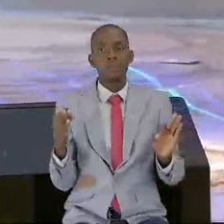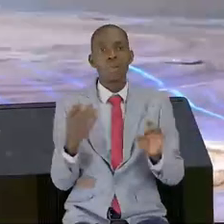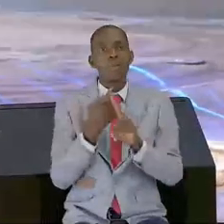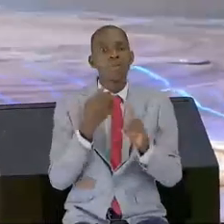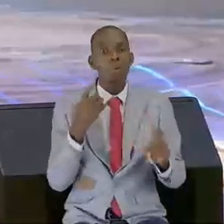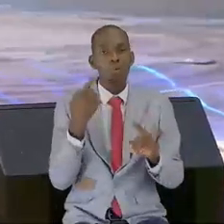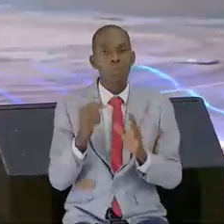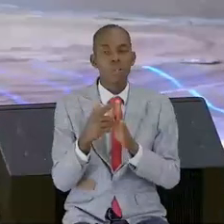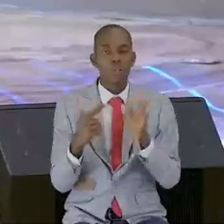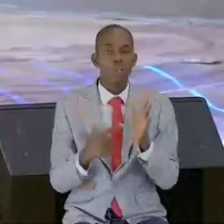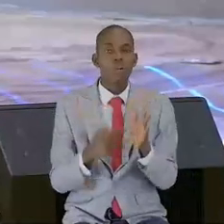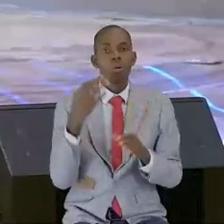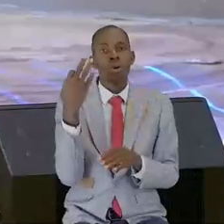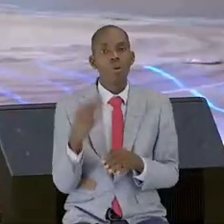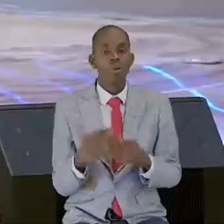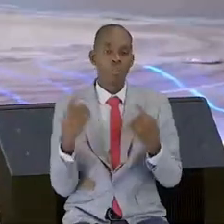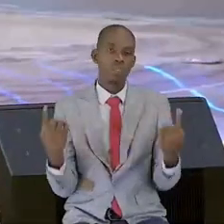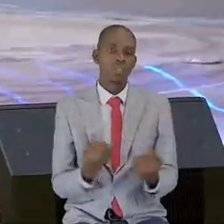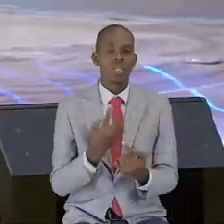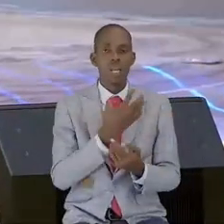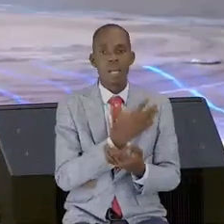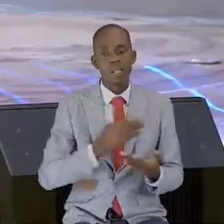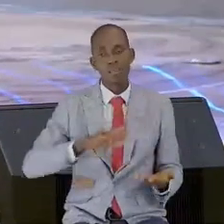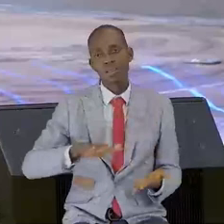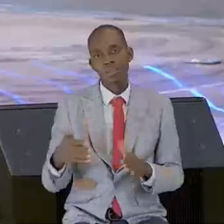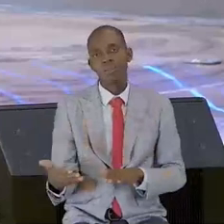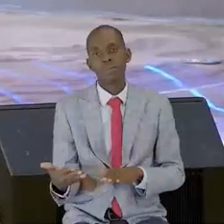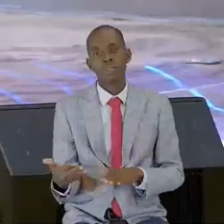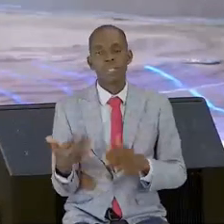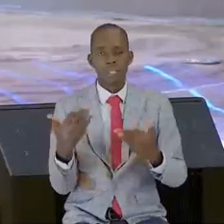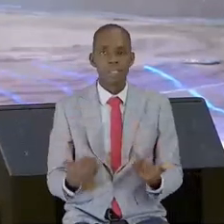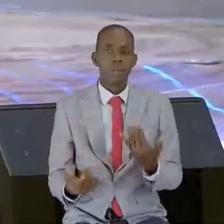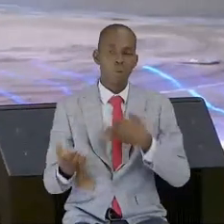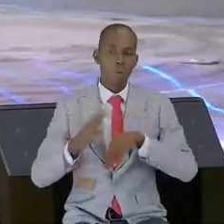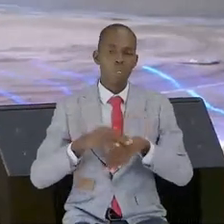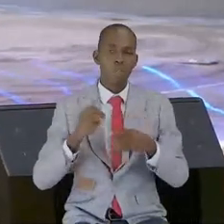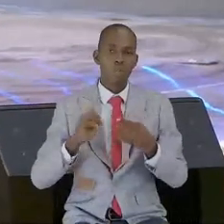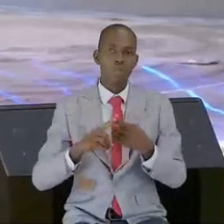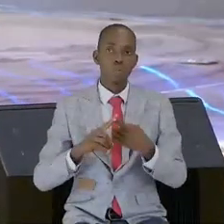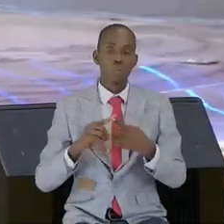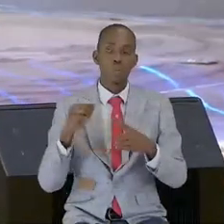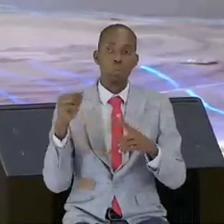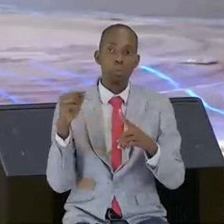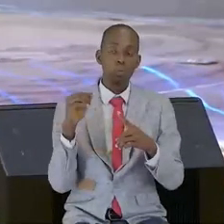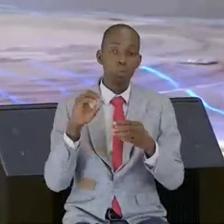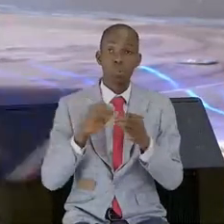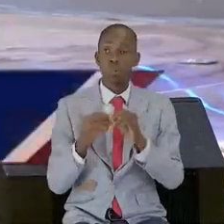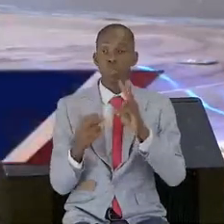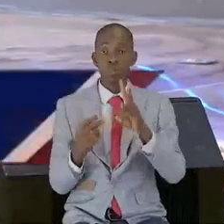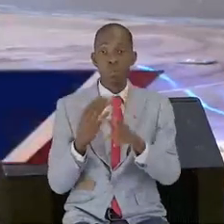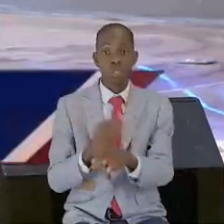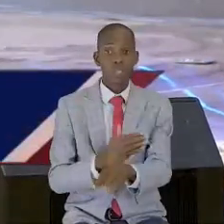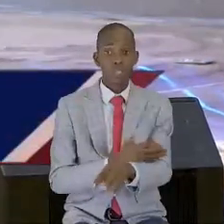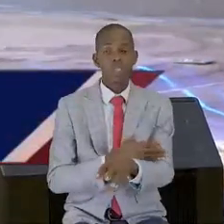de la loi du péché et de la mort. Deuxième élément maintenant. Deuxième élément, alors, la